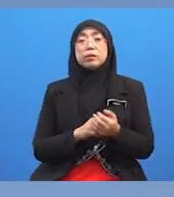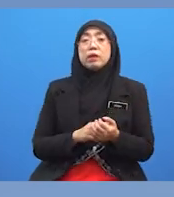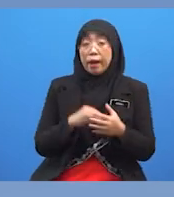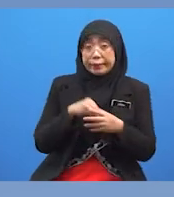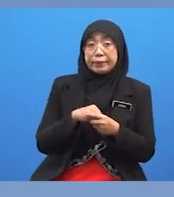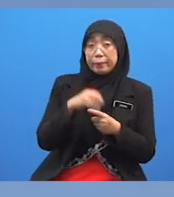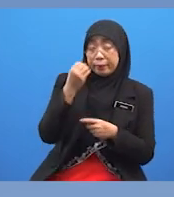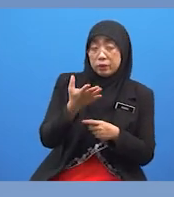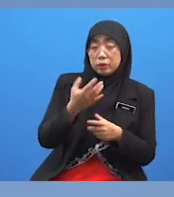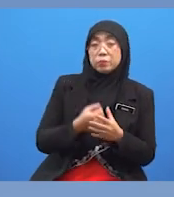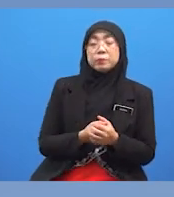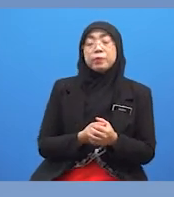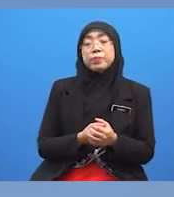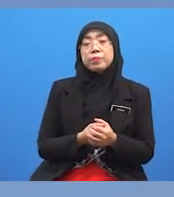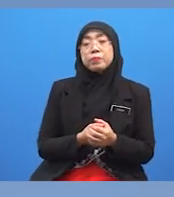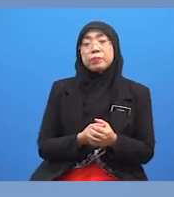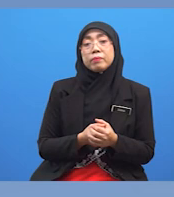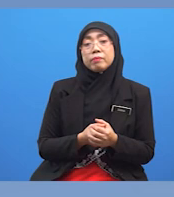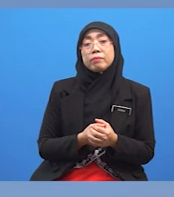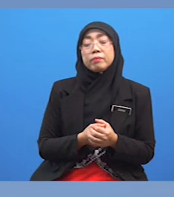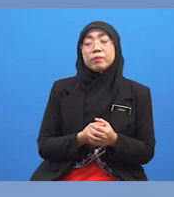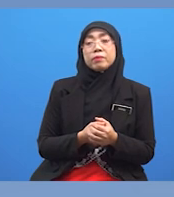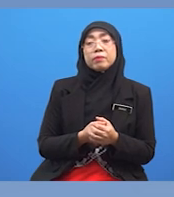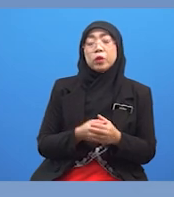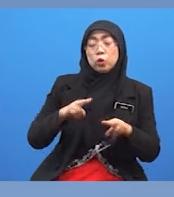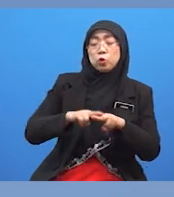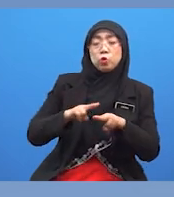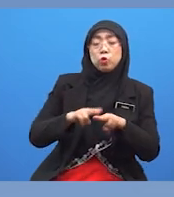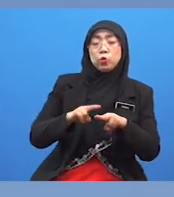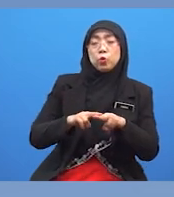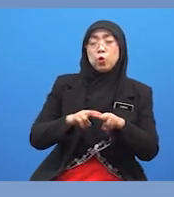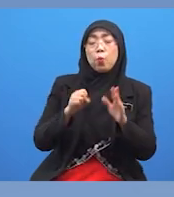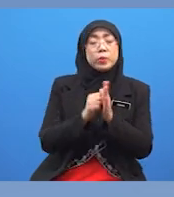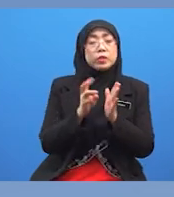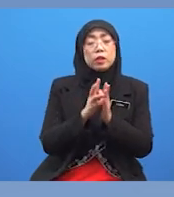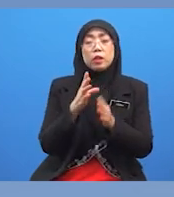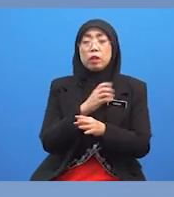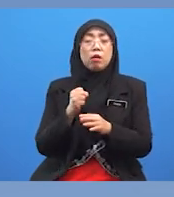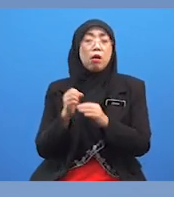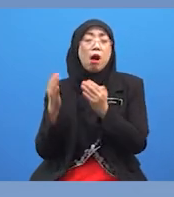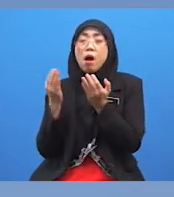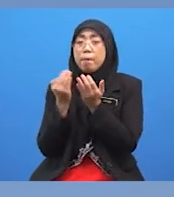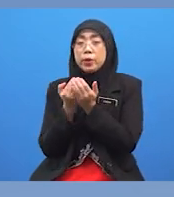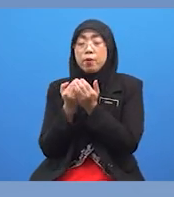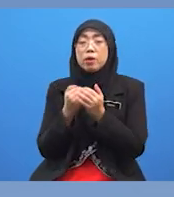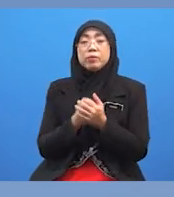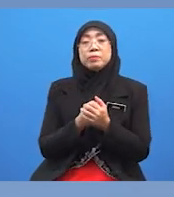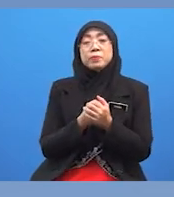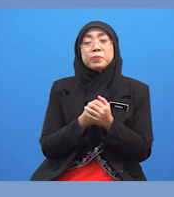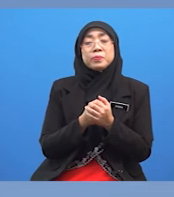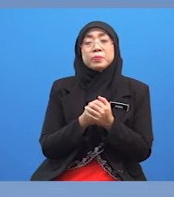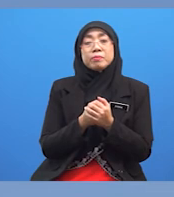bin Idris duduk bertafakur di atas sejadah, berzikir dan berdoa setelah syarikat